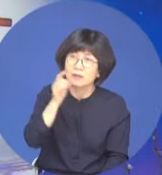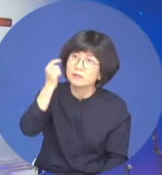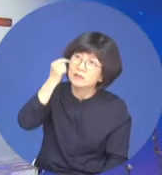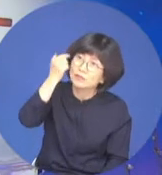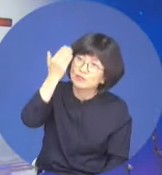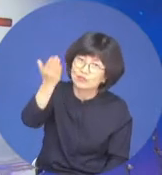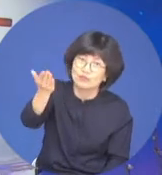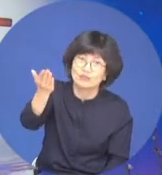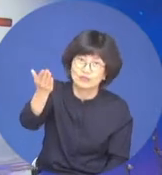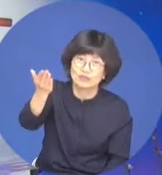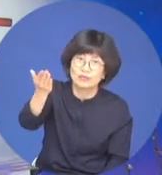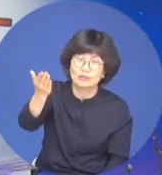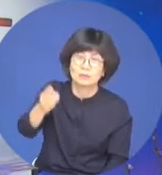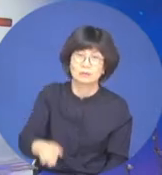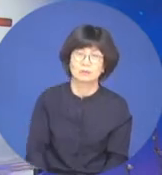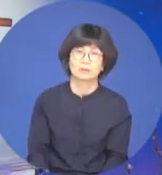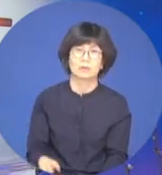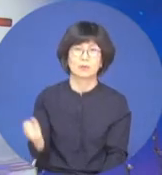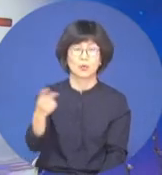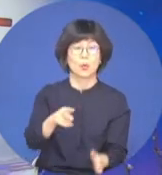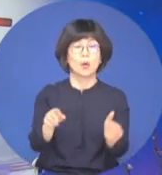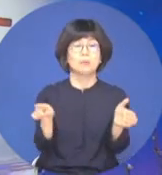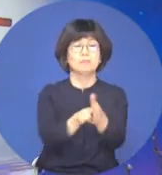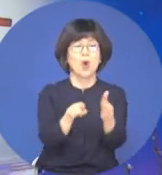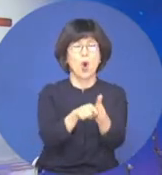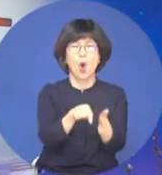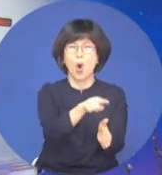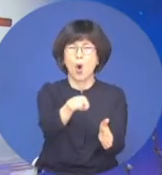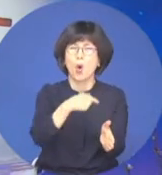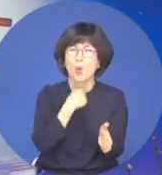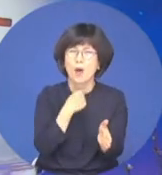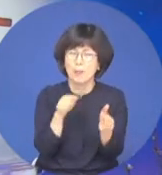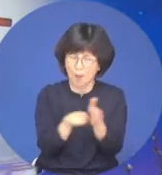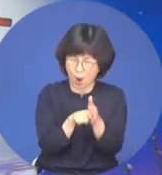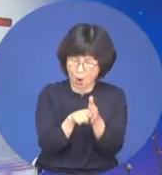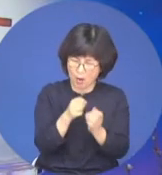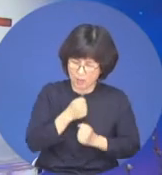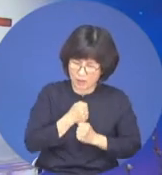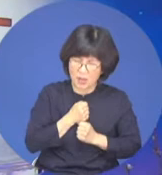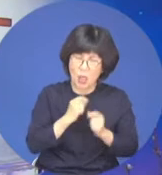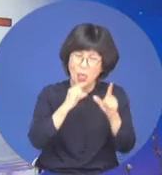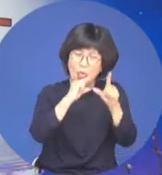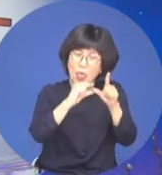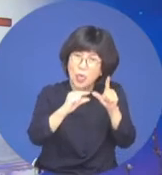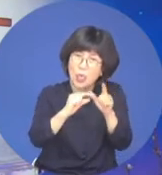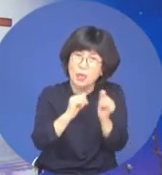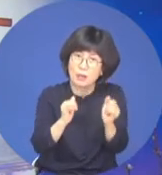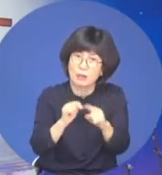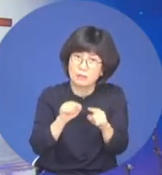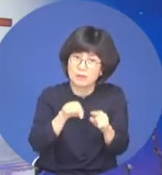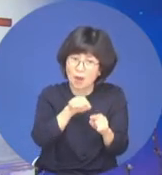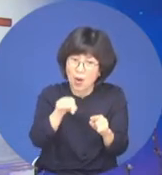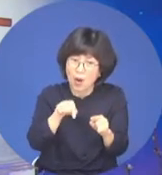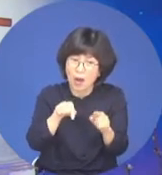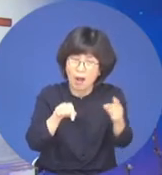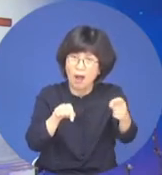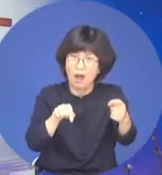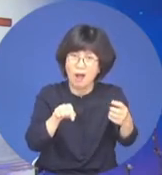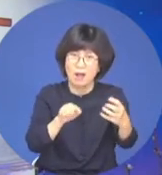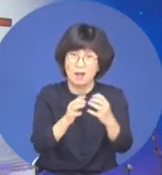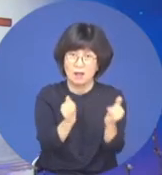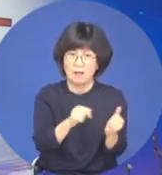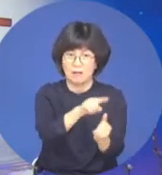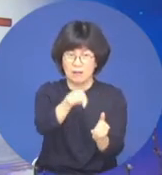또 믿음을 지키고자 하는 이런 얼마 되지 않는 소수의 사람들, 우리를 왜 저 사람들이, 악인들이 우리를 꼼짝 못하게